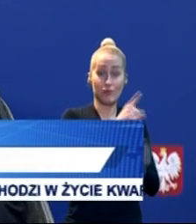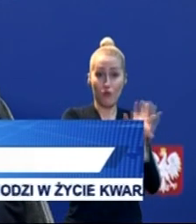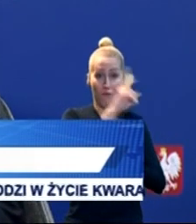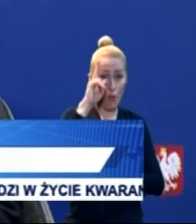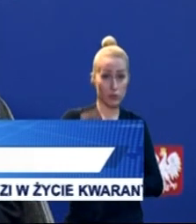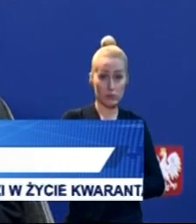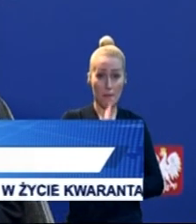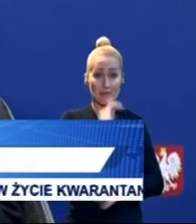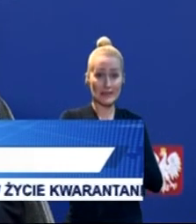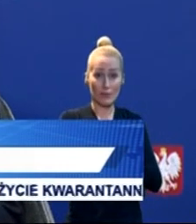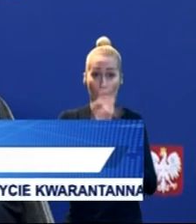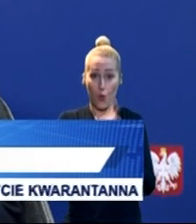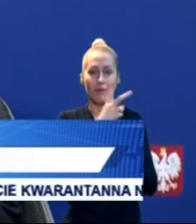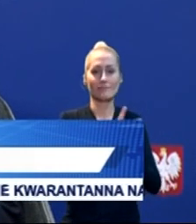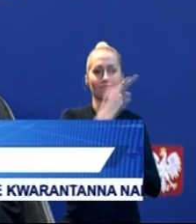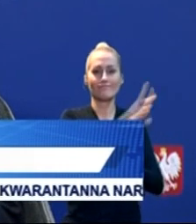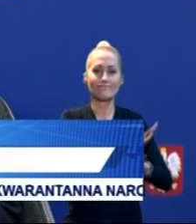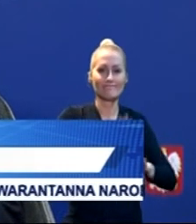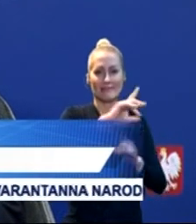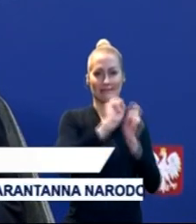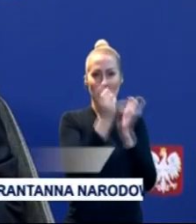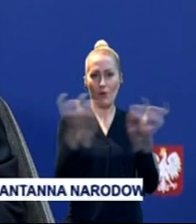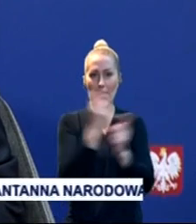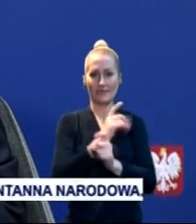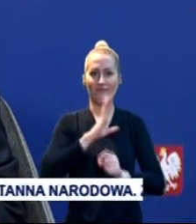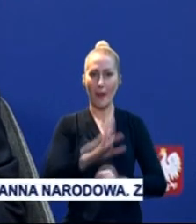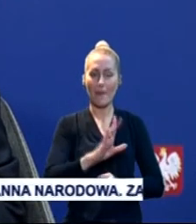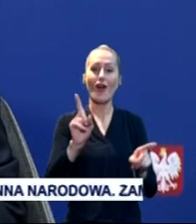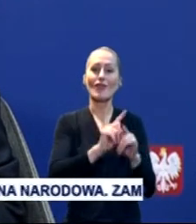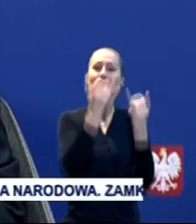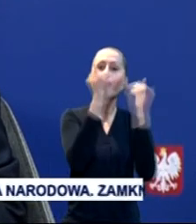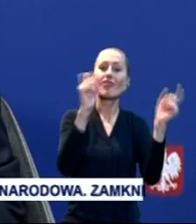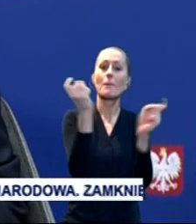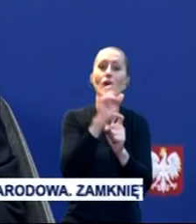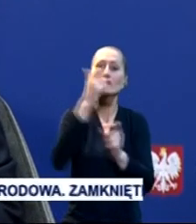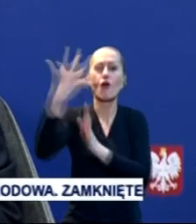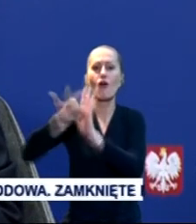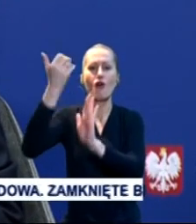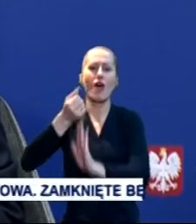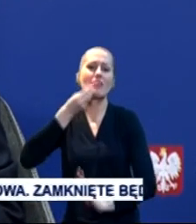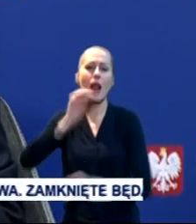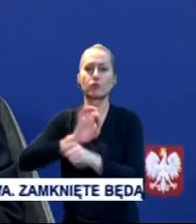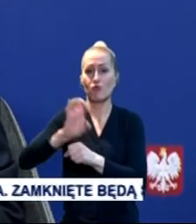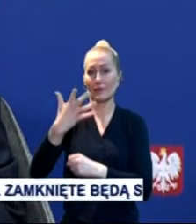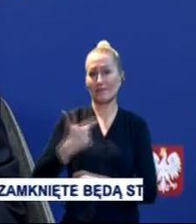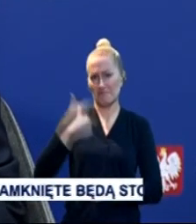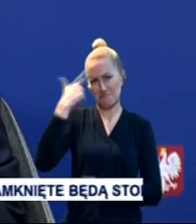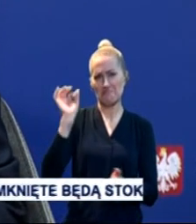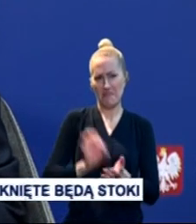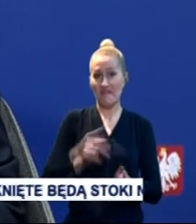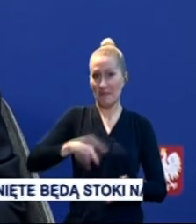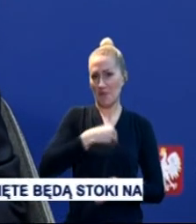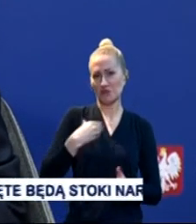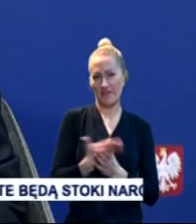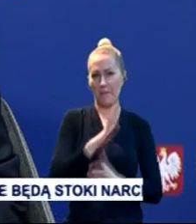publicznych Stanów Zjednoczonych i innych państw, które cenią sobie dostawców tego, co najlepsze. Jestem przekonany, że polskie firmy takie